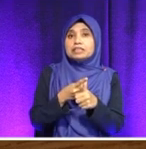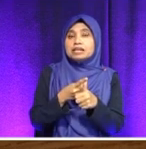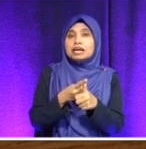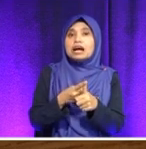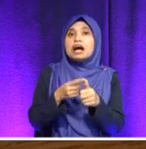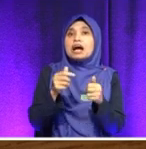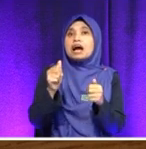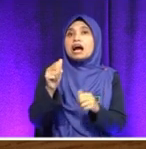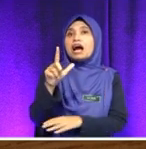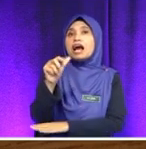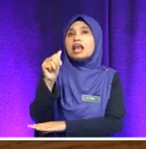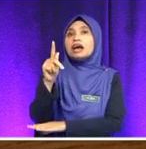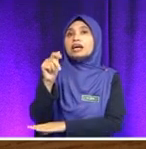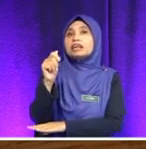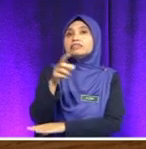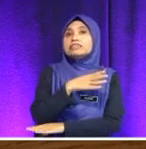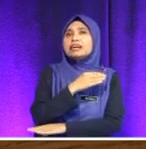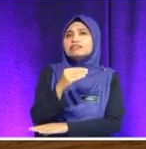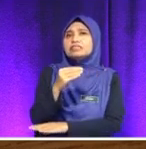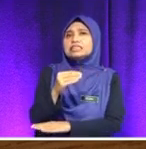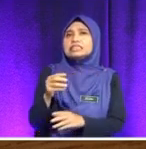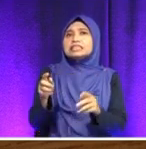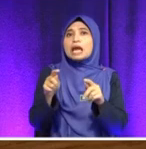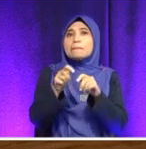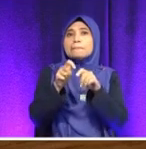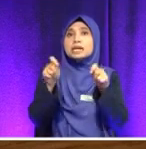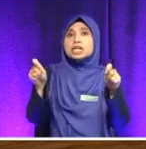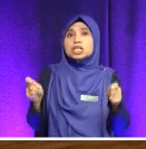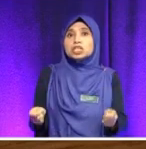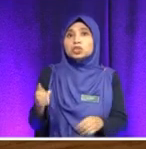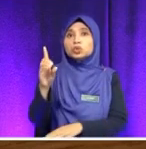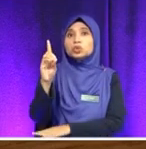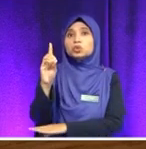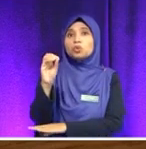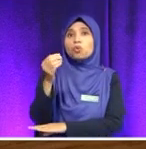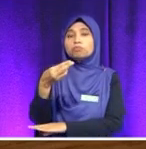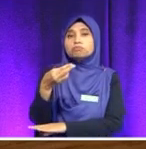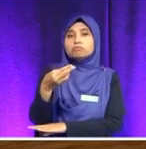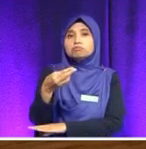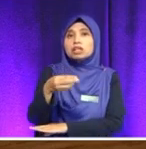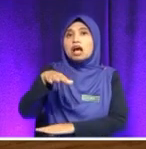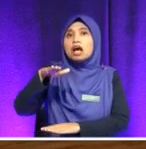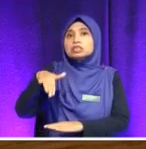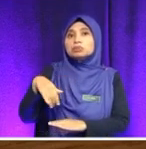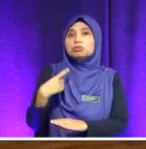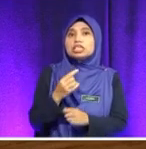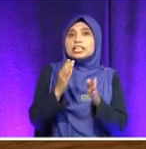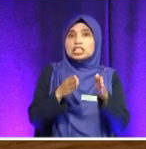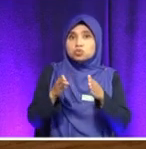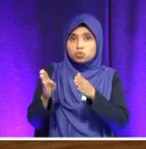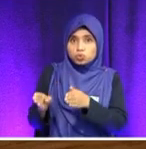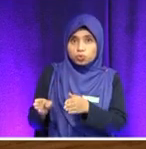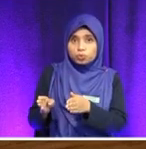kad dan juga table d'hote. Okey. Okey, kita tengok yang pertama sekali sebelum kita menyusun atur peranggu